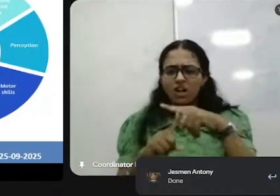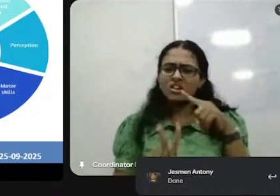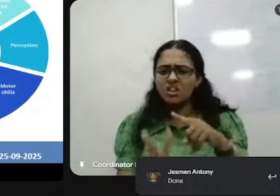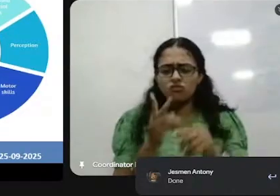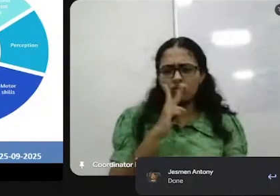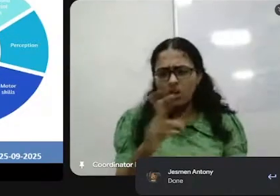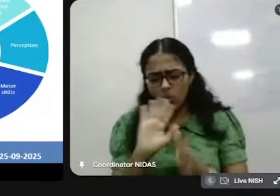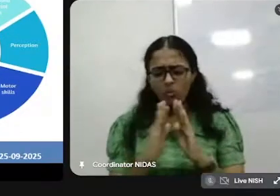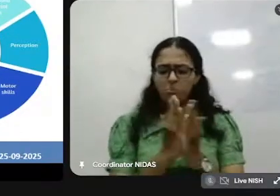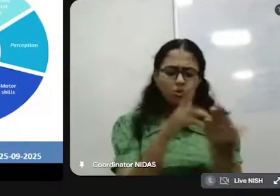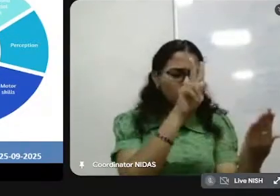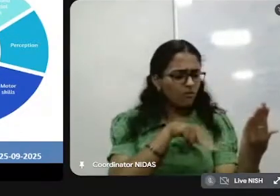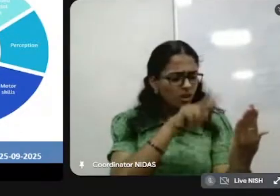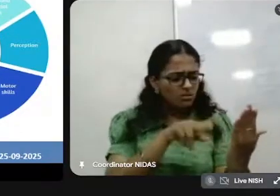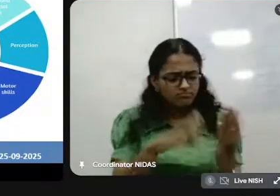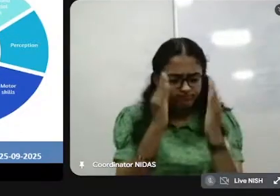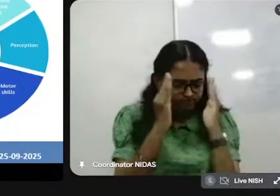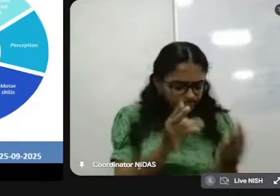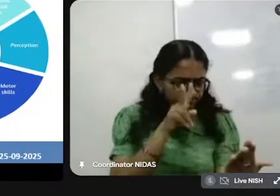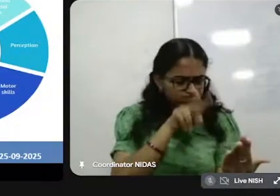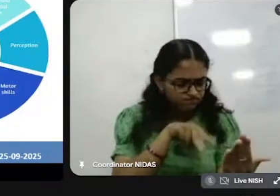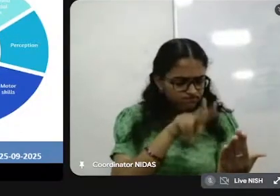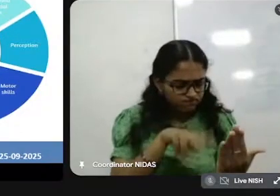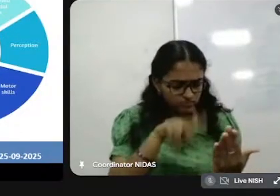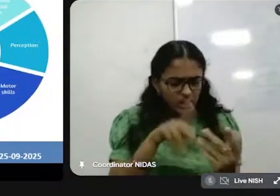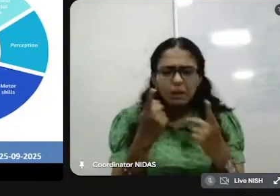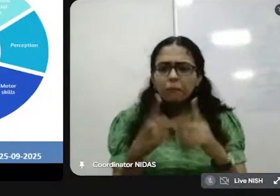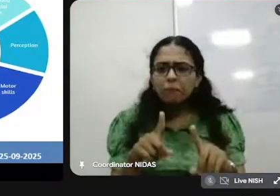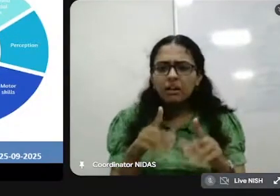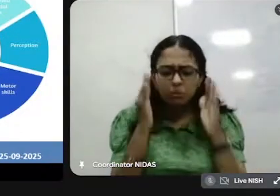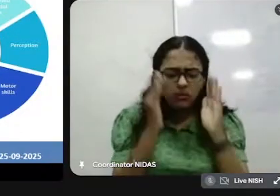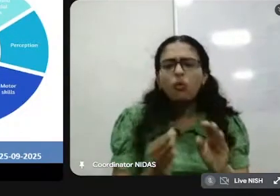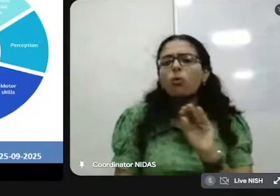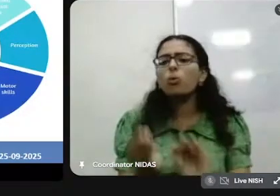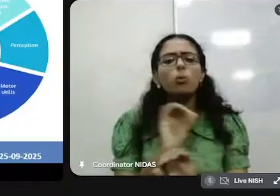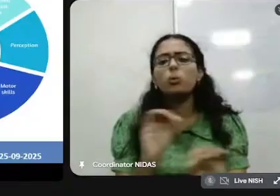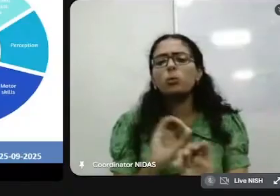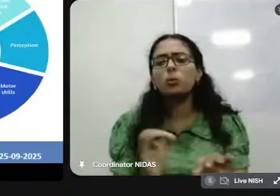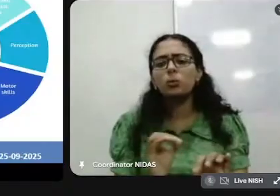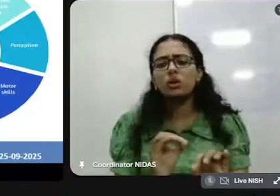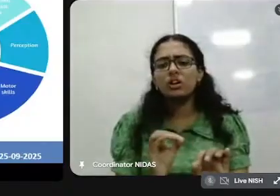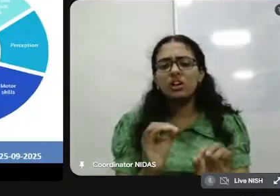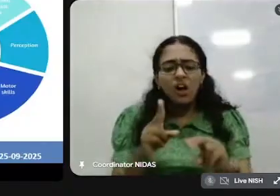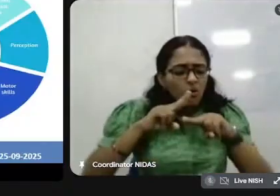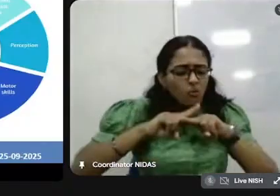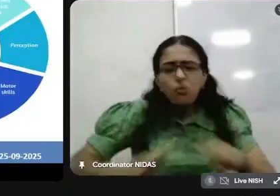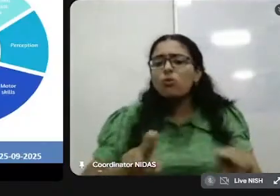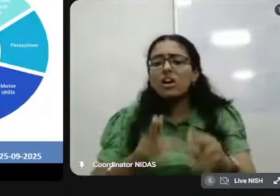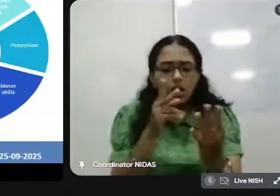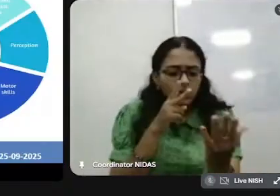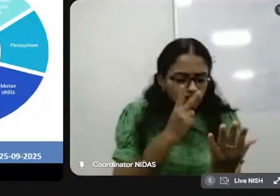ഇരുന്ന് ബുക്ക് വായിക്കുന്നു, അല്ലെ ശ്രദ്ധയോടെ എന്തെങ്കിലും ഒരു കുക്കിംഗ് ടാസ്ക് ചെയ്യുന്നു, അല്ലെ. അപ്പൊ ആ ഒരു കാര്യം തീർന്നിടം വരെ നമുക്ക് ശ്രദ്ധിക്കാനായിട്ട്